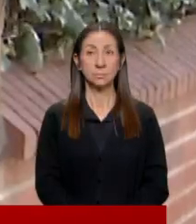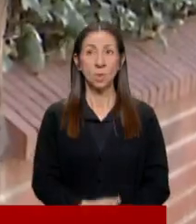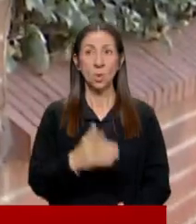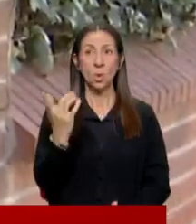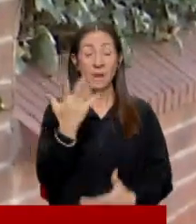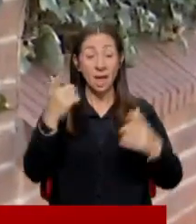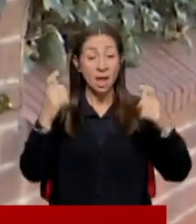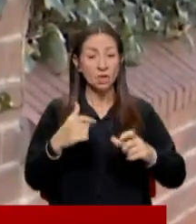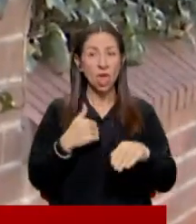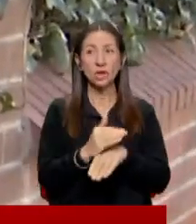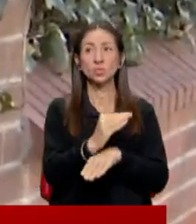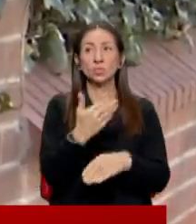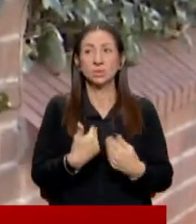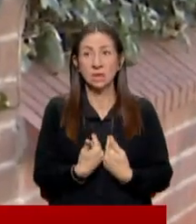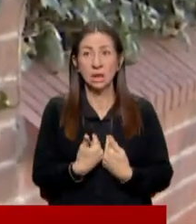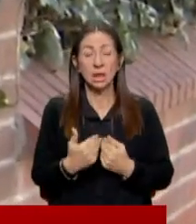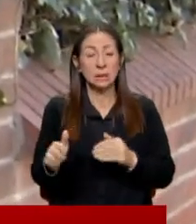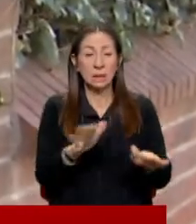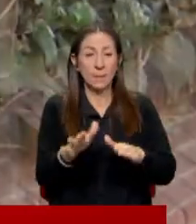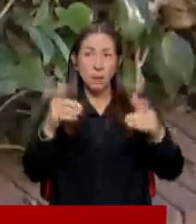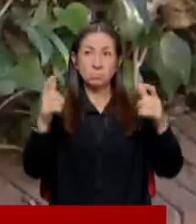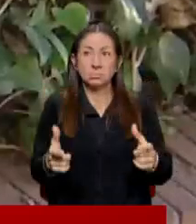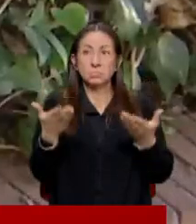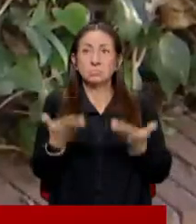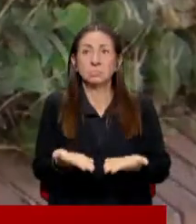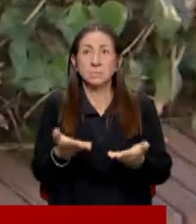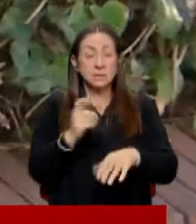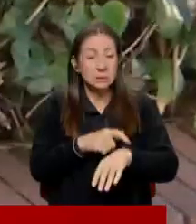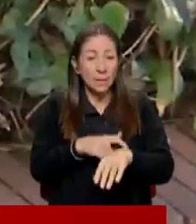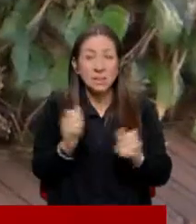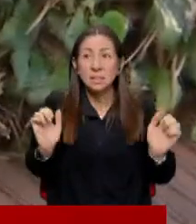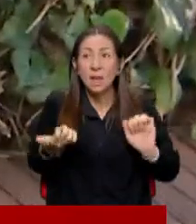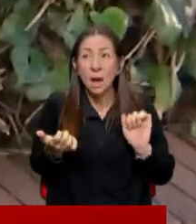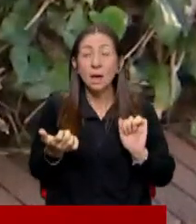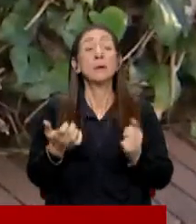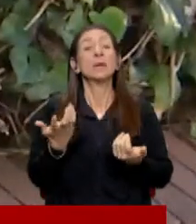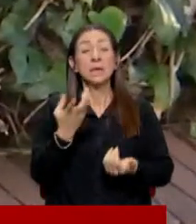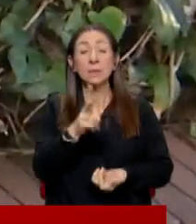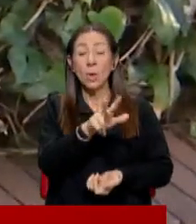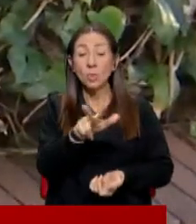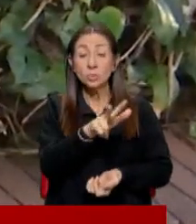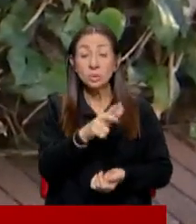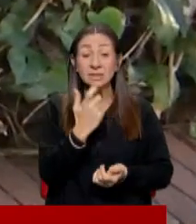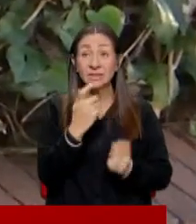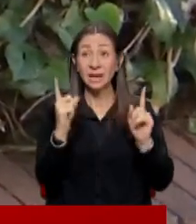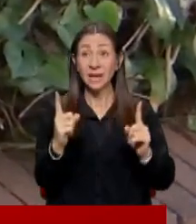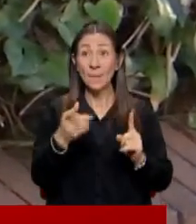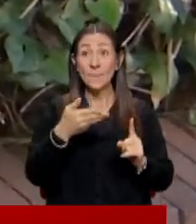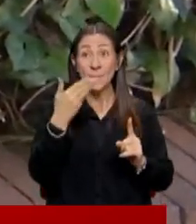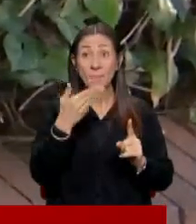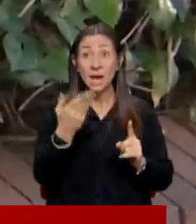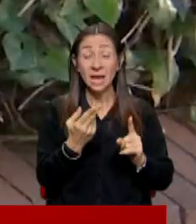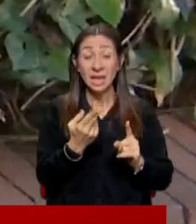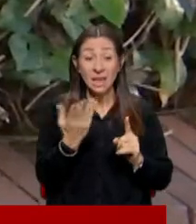Öyle bir coğrafyada yaşıyoruz ki deprem coğrafyası. Vakit dar. 2030 yılına kadar Marmara için 7 ve daha büyük